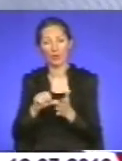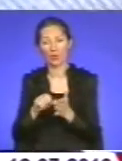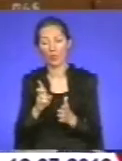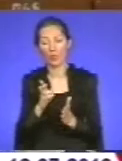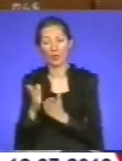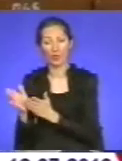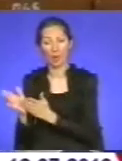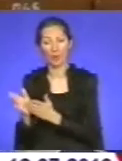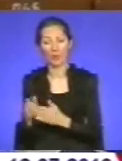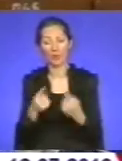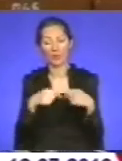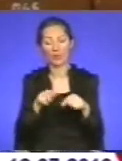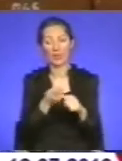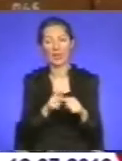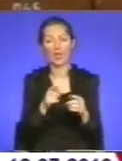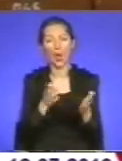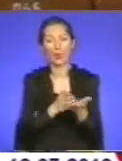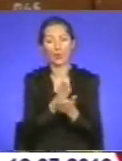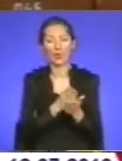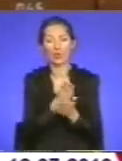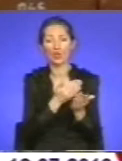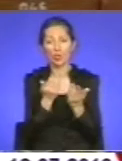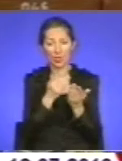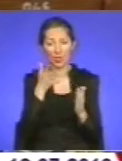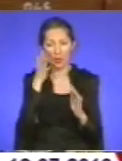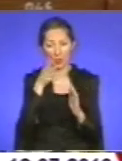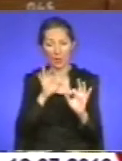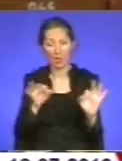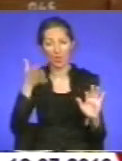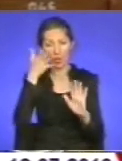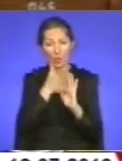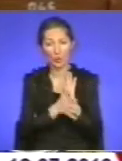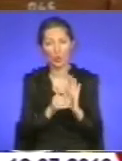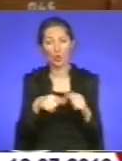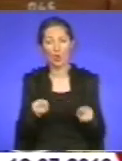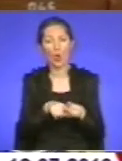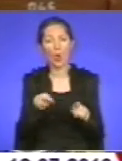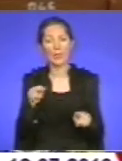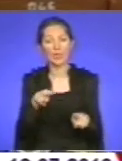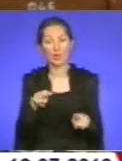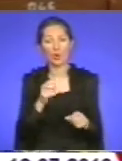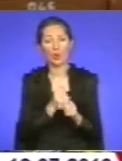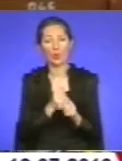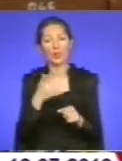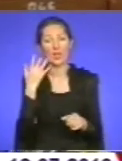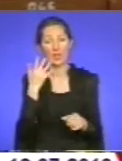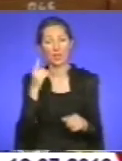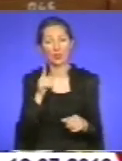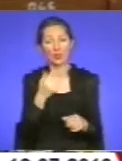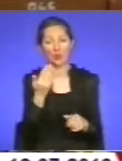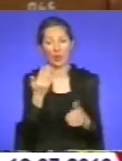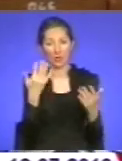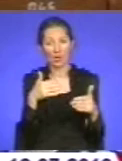бібліотеки. Відділи, які обслуговують читачів, прекрасно розуміють, що з такою літературою працювати легше, тому що вона